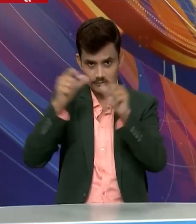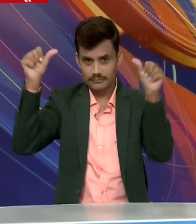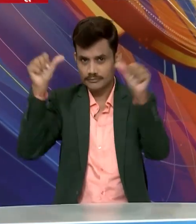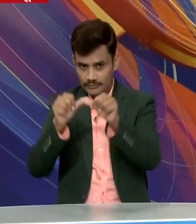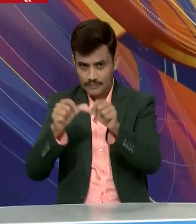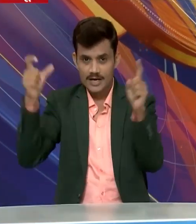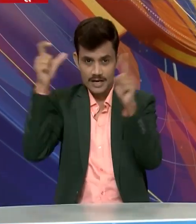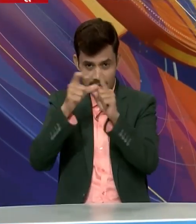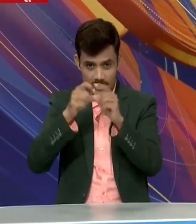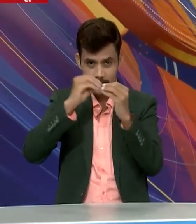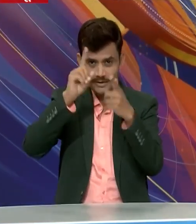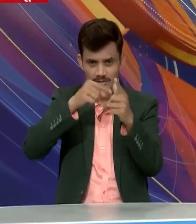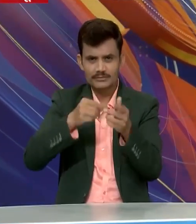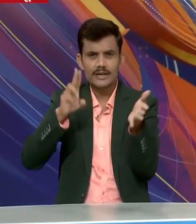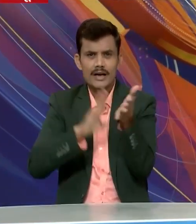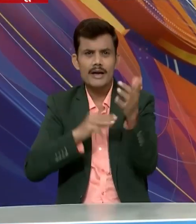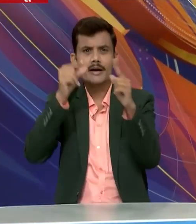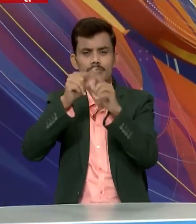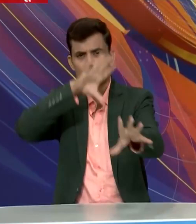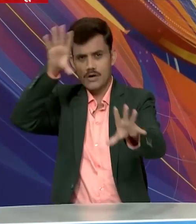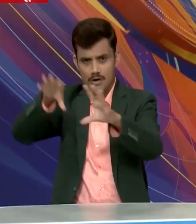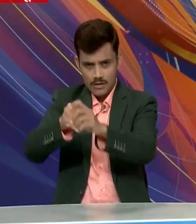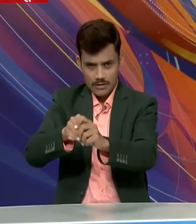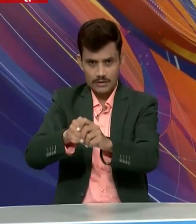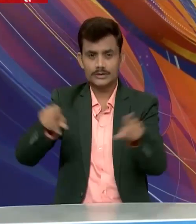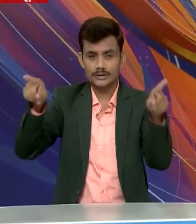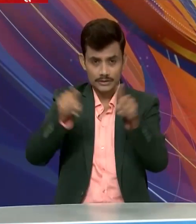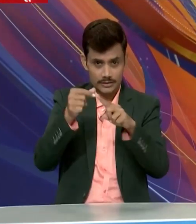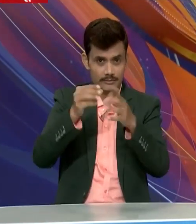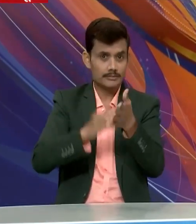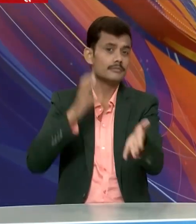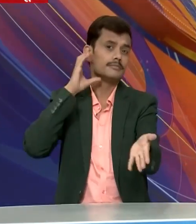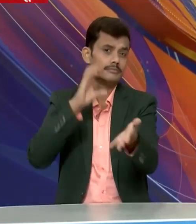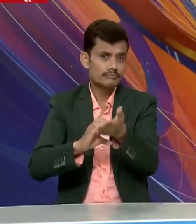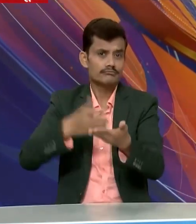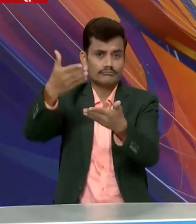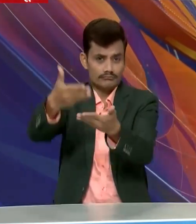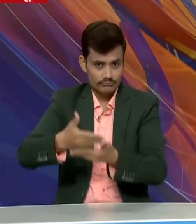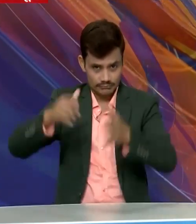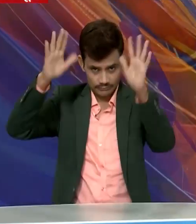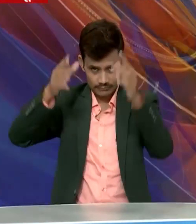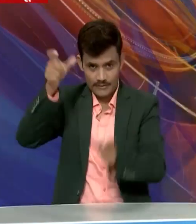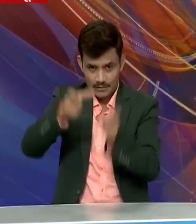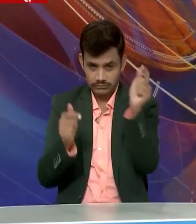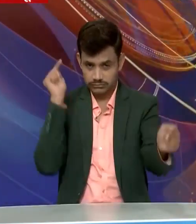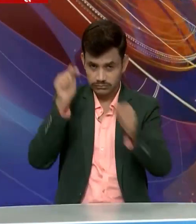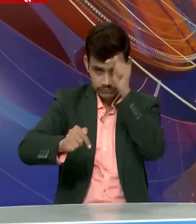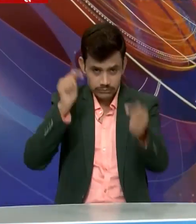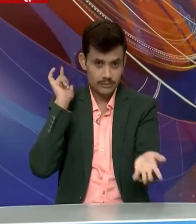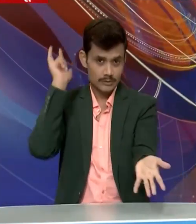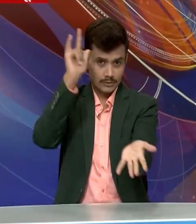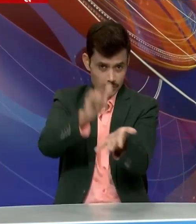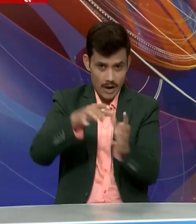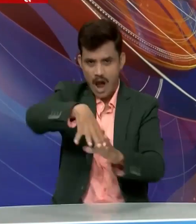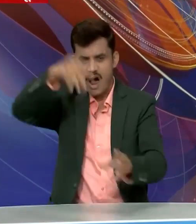जेपी नड्डा और दिल्ली बीजेपी के सांसद शामिल थे। वहीं प्रधानमंत्री का अभिनंदन करने के लिए लोग एयरपोर्ट के